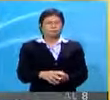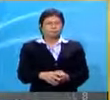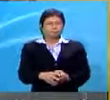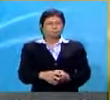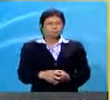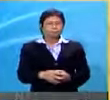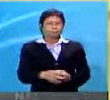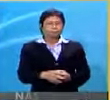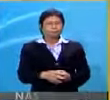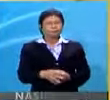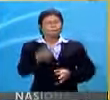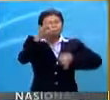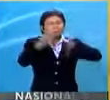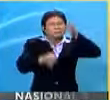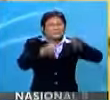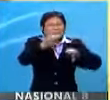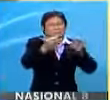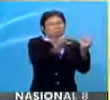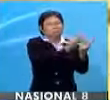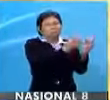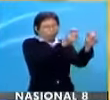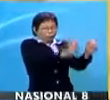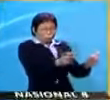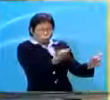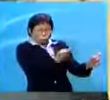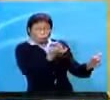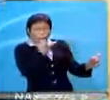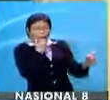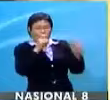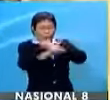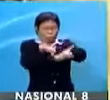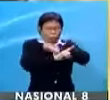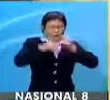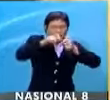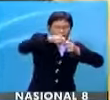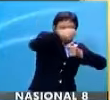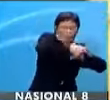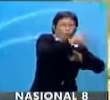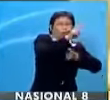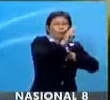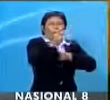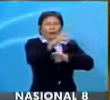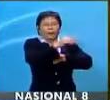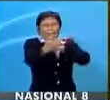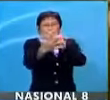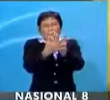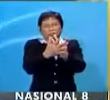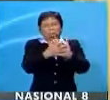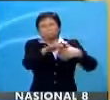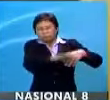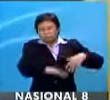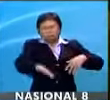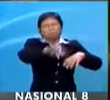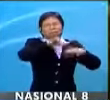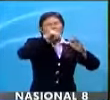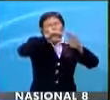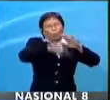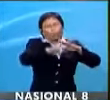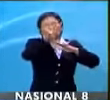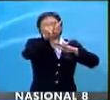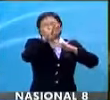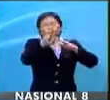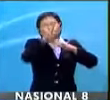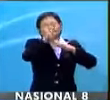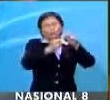1987 jika Sabit kesalahan kedua-duanya boleh didenda sehingga R Rib dan penjara tidak kurang du tahun dan tidak lebih